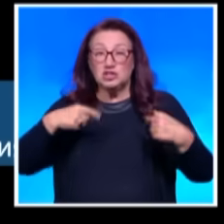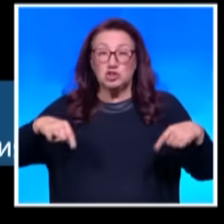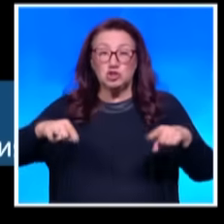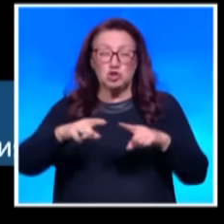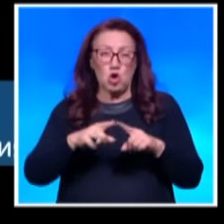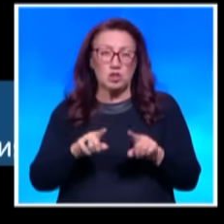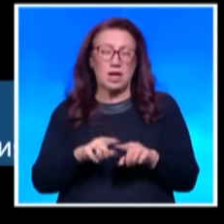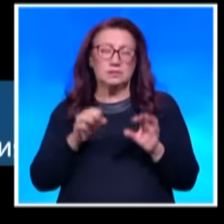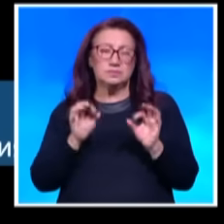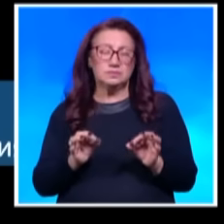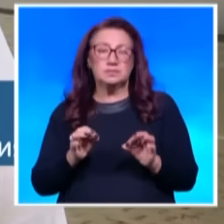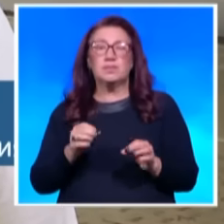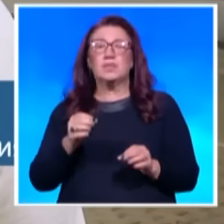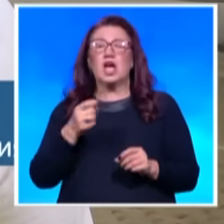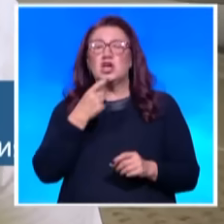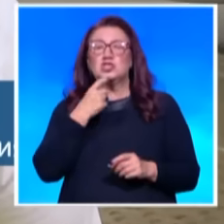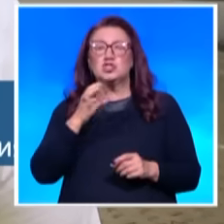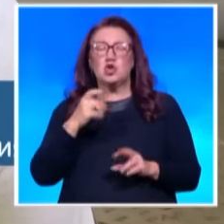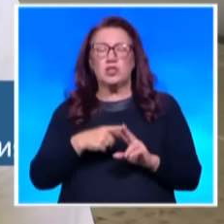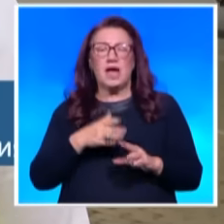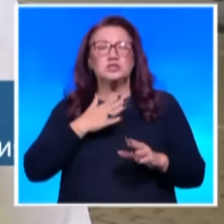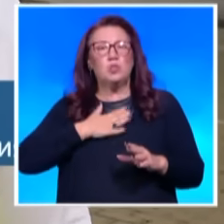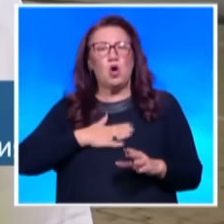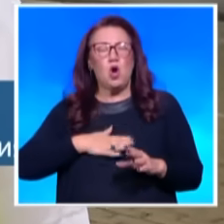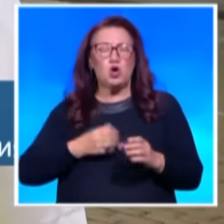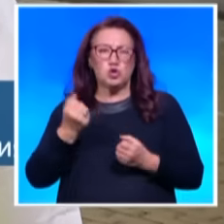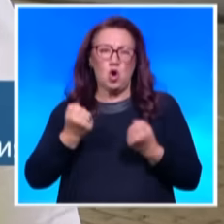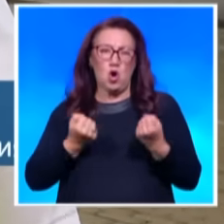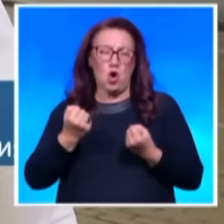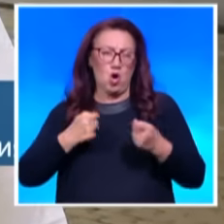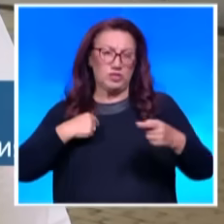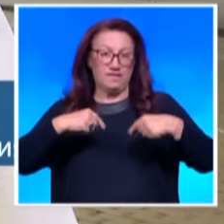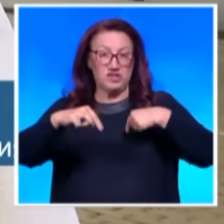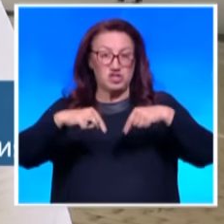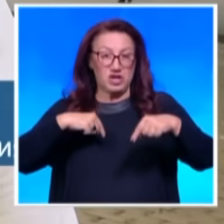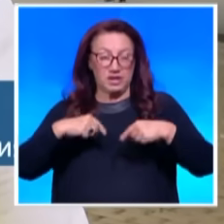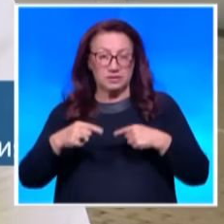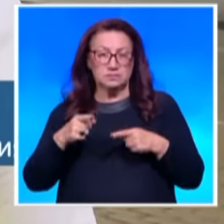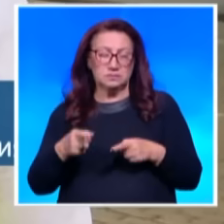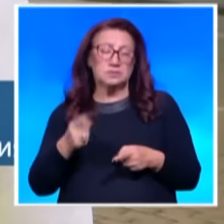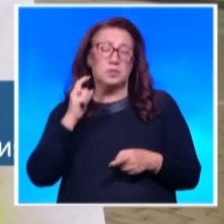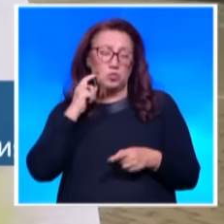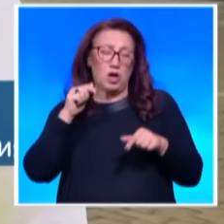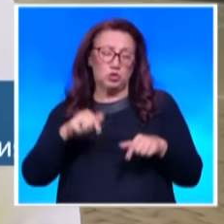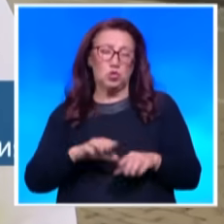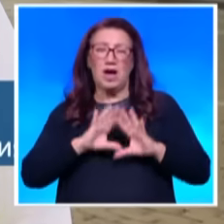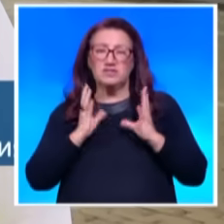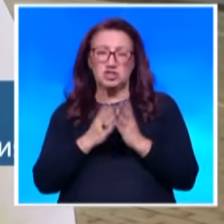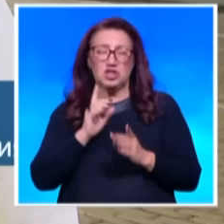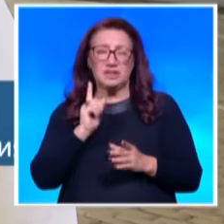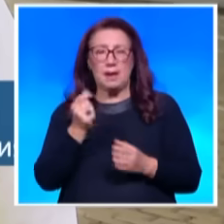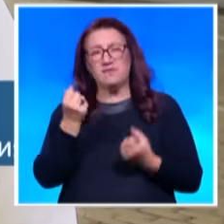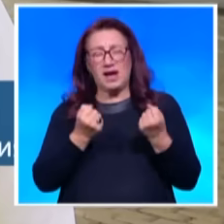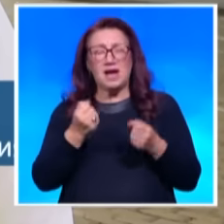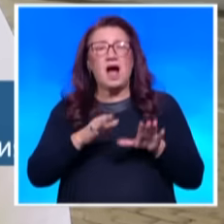община е определена като зона 30, т.е. зона с спокойно движение. И ние тук се предполага, че трябва да караме бавно. На второ място,